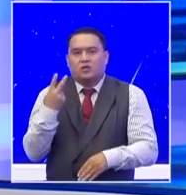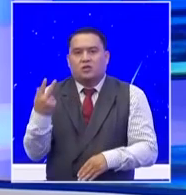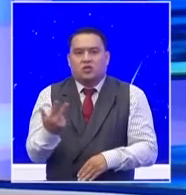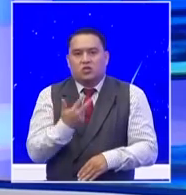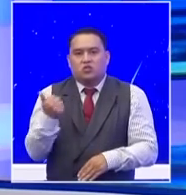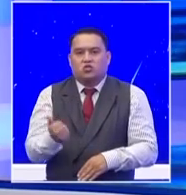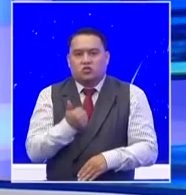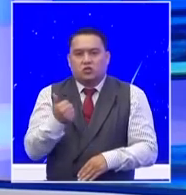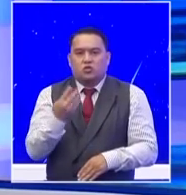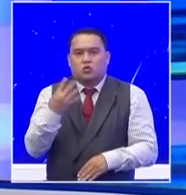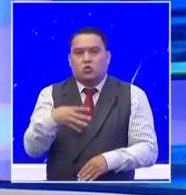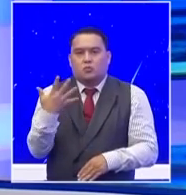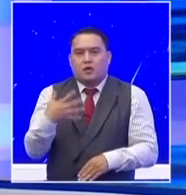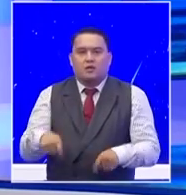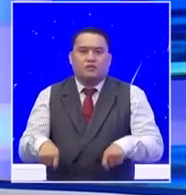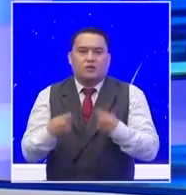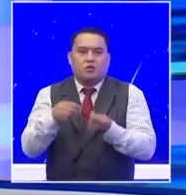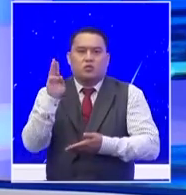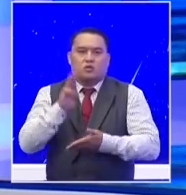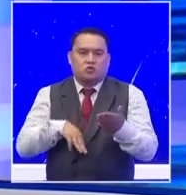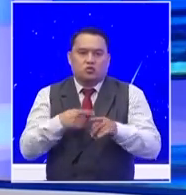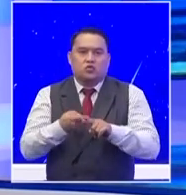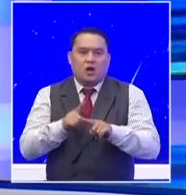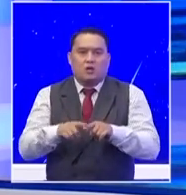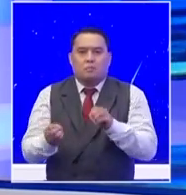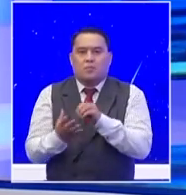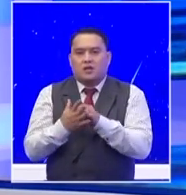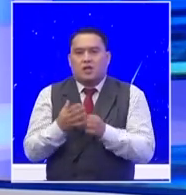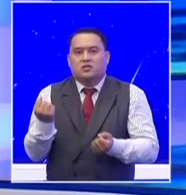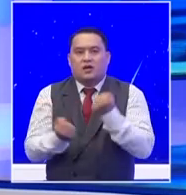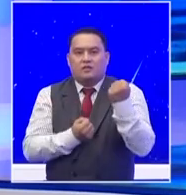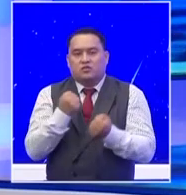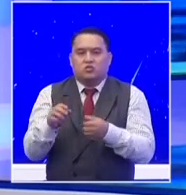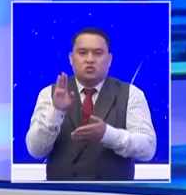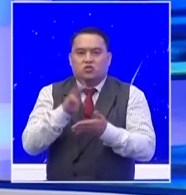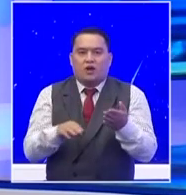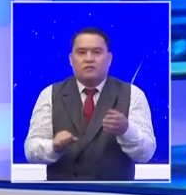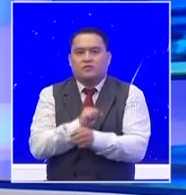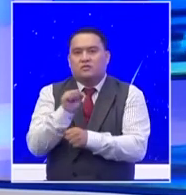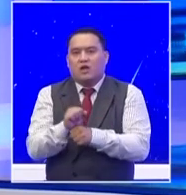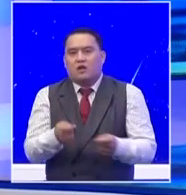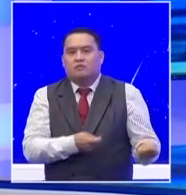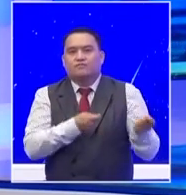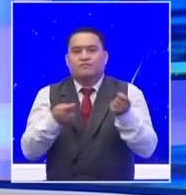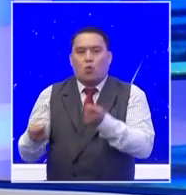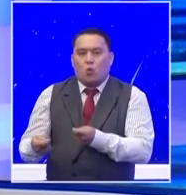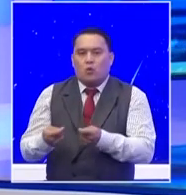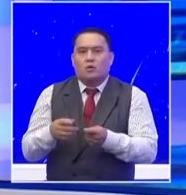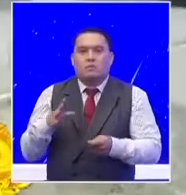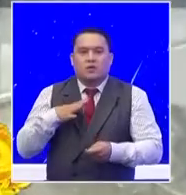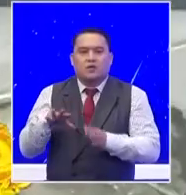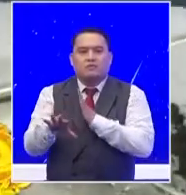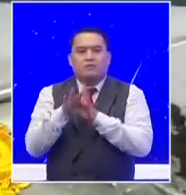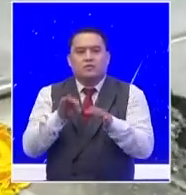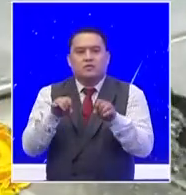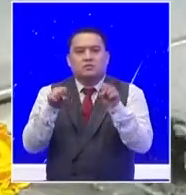за 3 часа отработки 45 административных протоколов. 15 авто оказались на штрафстоянке. Данные отрезки выбраны не